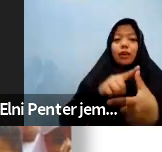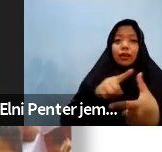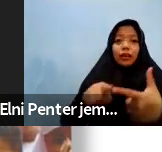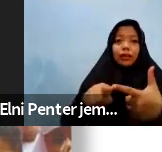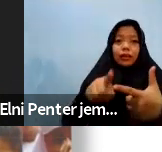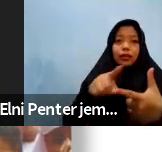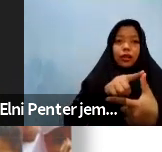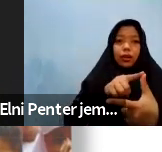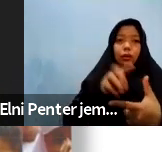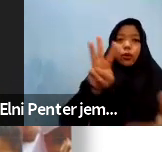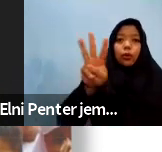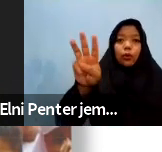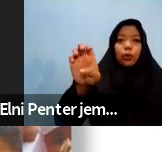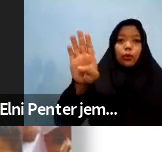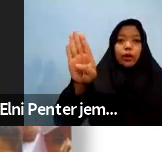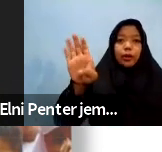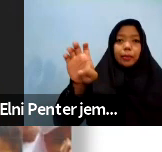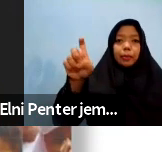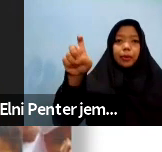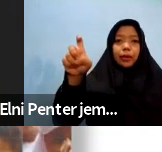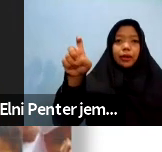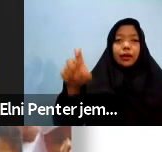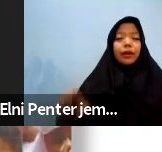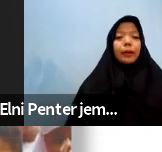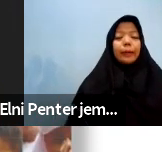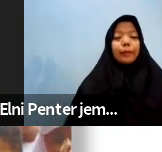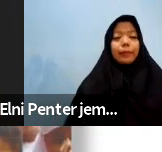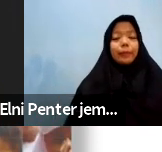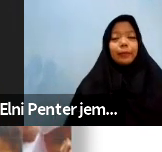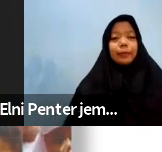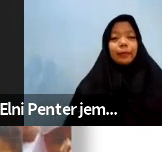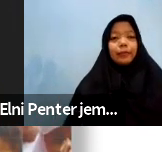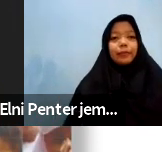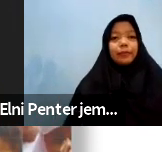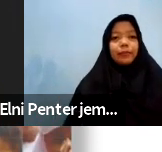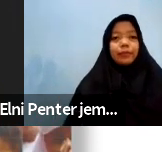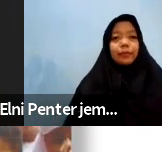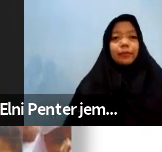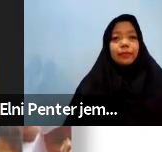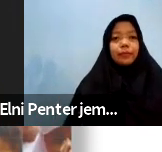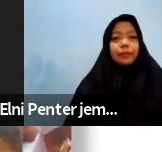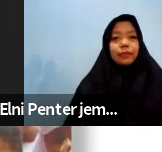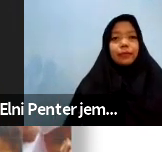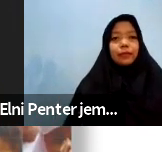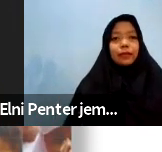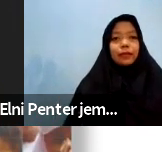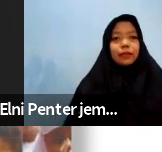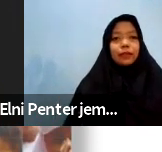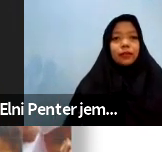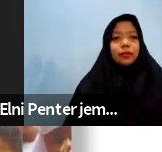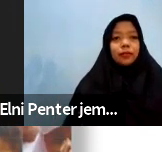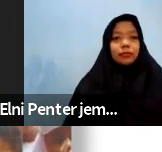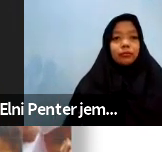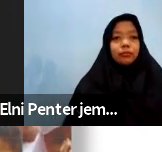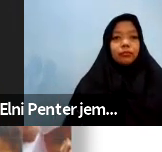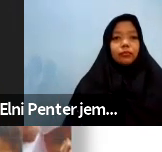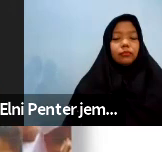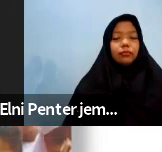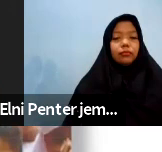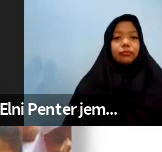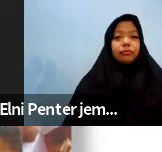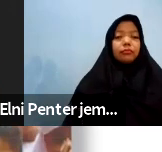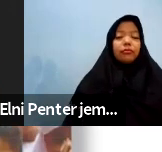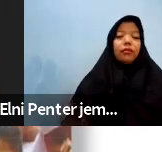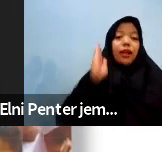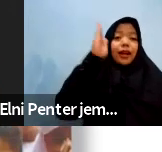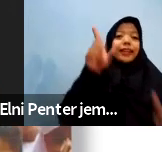baru kita ketika harus memberi arahan dan harus berkoordinasi itu kita bagi ke dalam